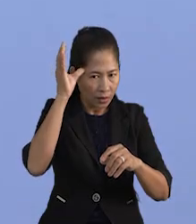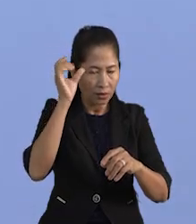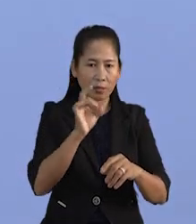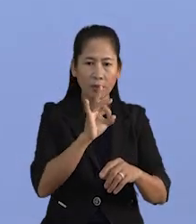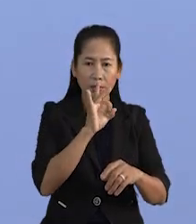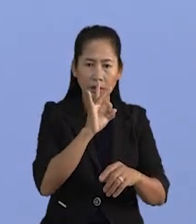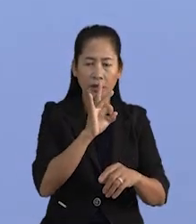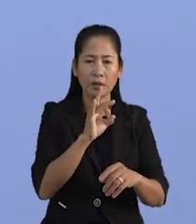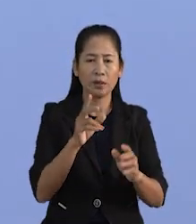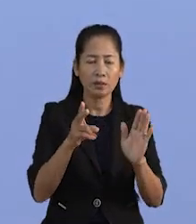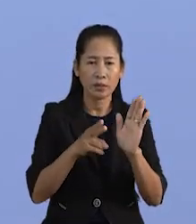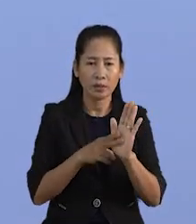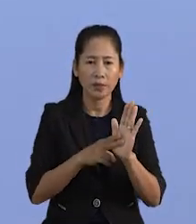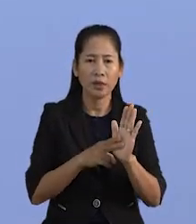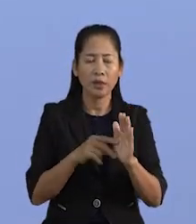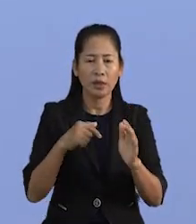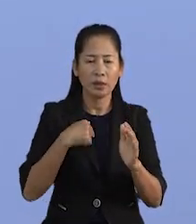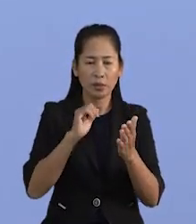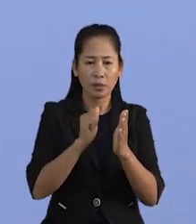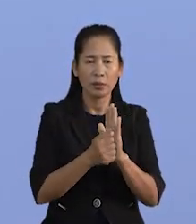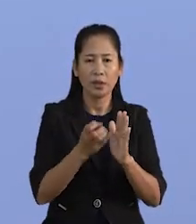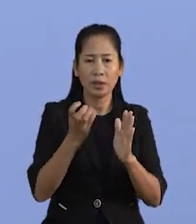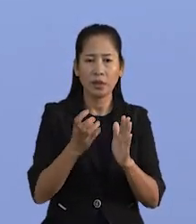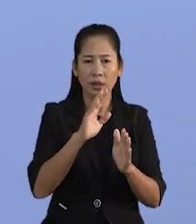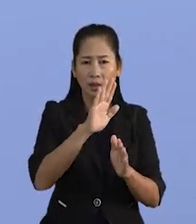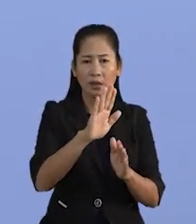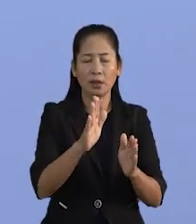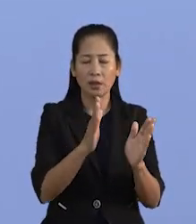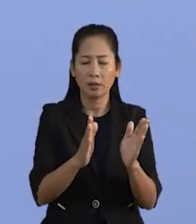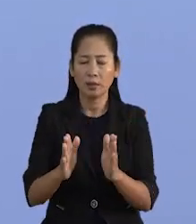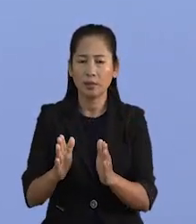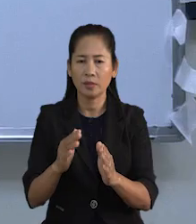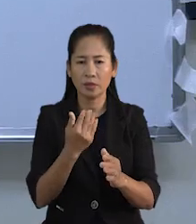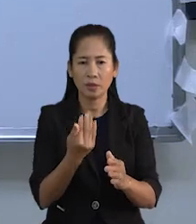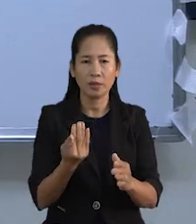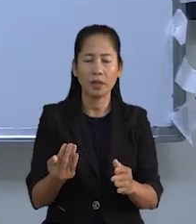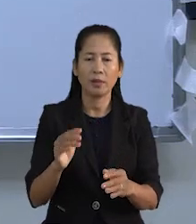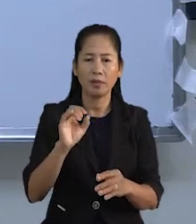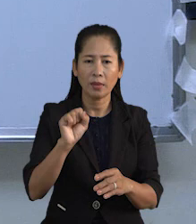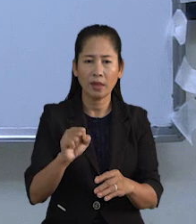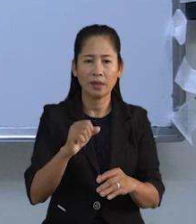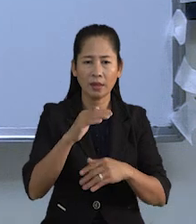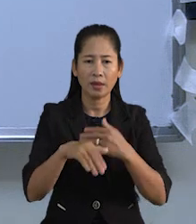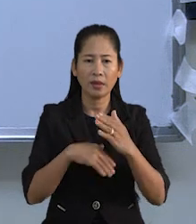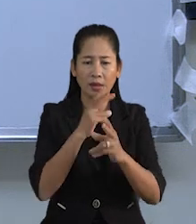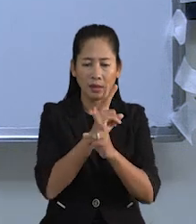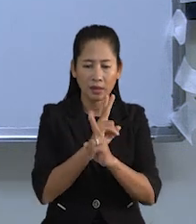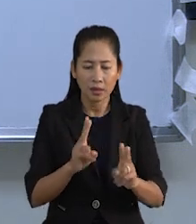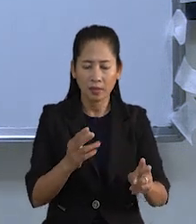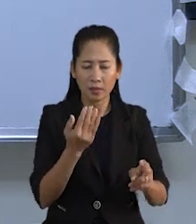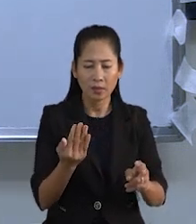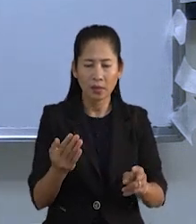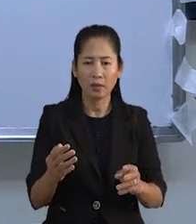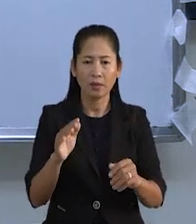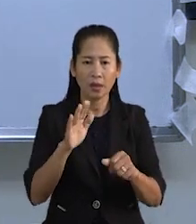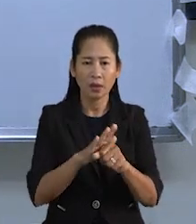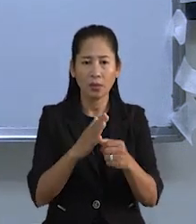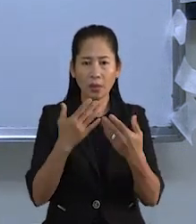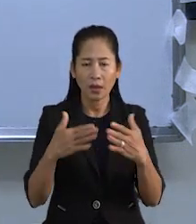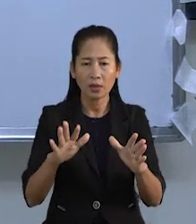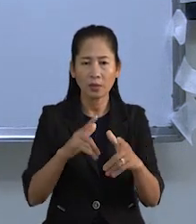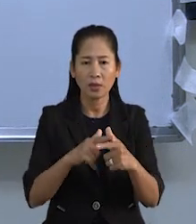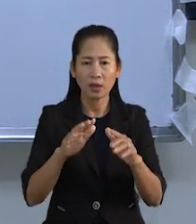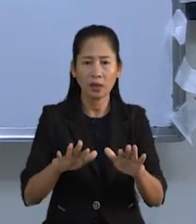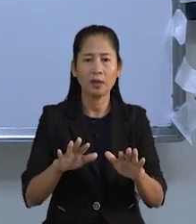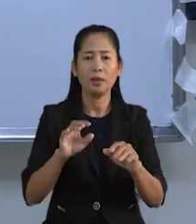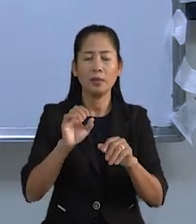បាត់ប្រកាសច្បាស់លាស់បាទអញ្ចឹងលោកគ្រូទុកពេលបន្តិចឲ្យកូនរៀបចំសម្ភារៈបាទកូនទាំងអស់គ្នាត្រៀមសម្ភារៈសិក្សាបានគ្រប់គ្រាន់ហើយឬនៅកូ